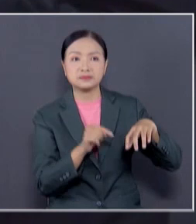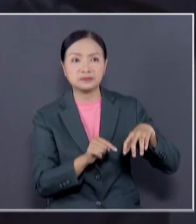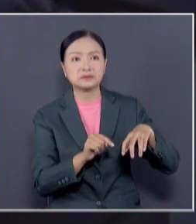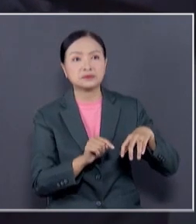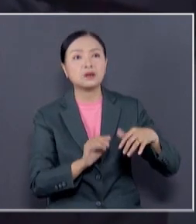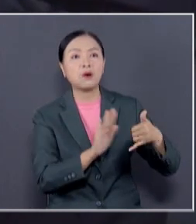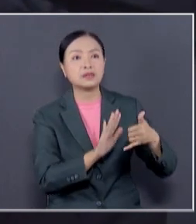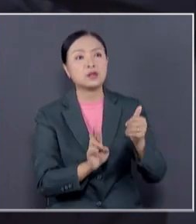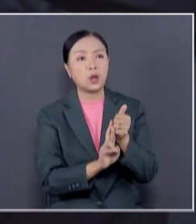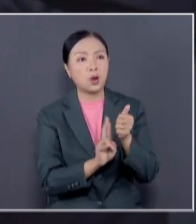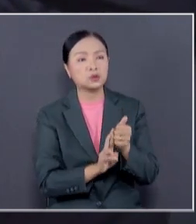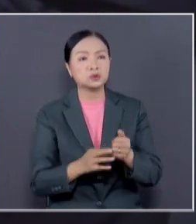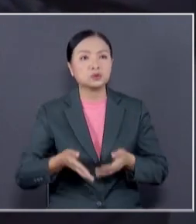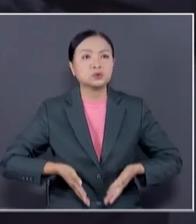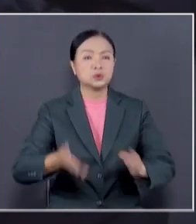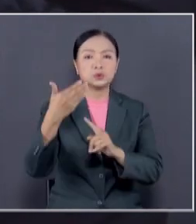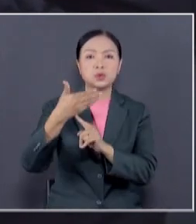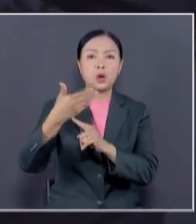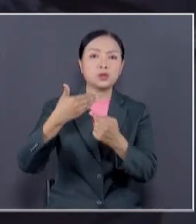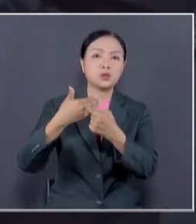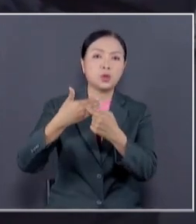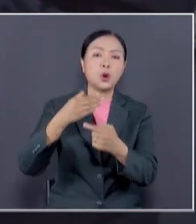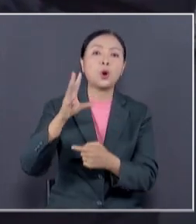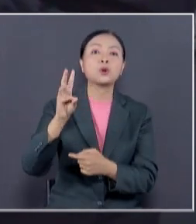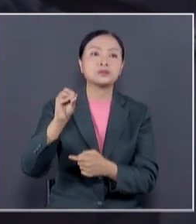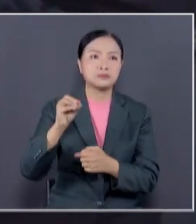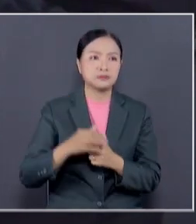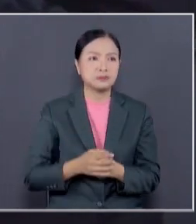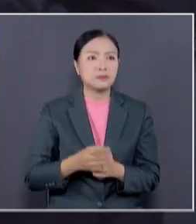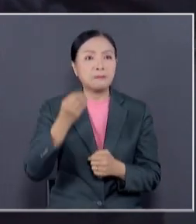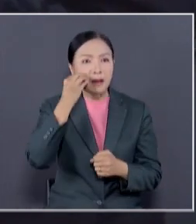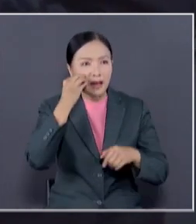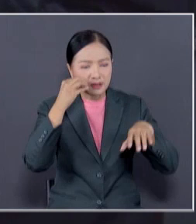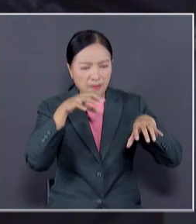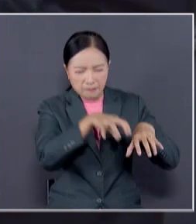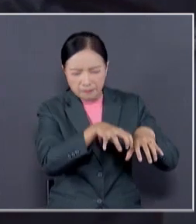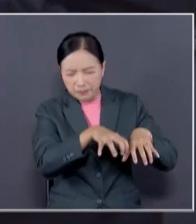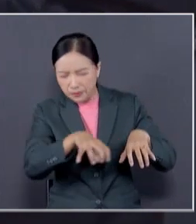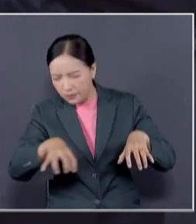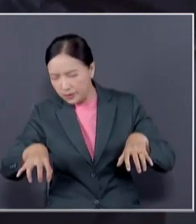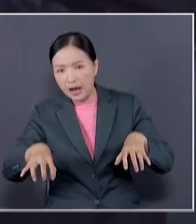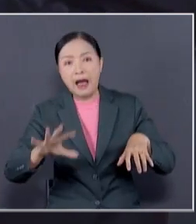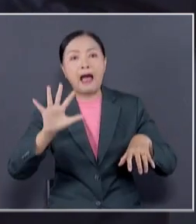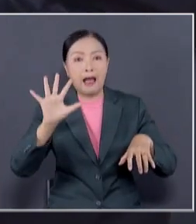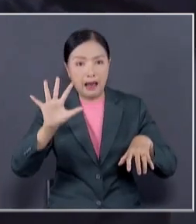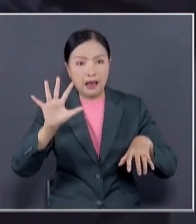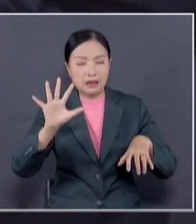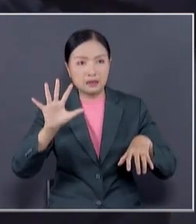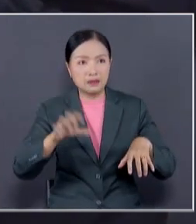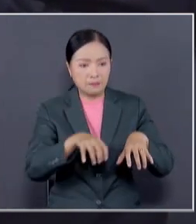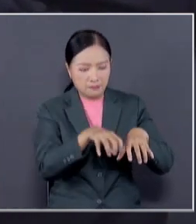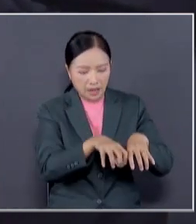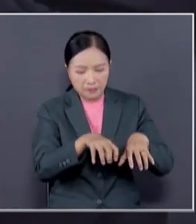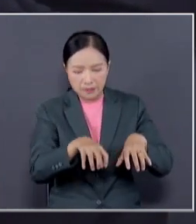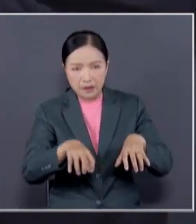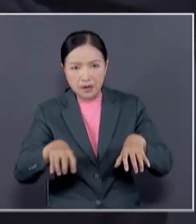ของบิ๊กโจ๊กเนี่ยนะฮะที่อยู่ในซอยวิภาวดี60เนี่ย5หลังที่มันติดกันเนี่ยนะฮะตามข้อมูลเนี่ยบอกว่าเป็นบ้